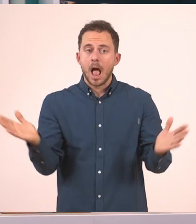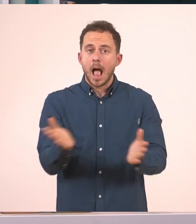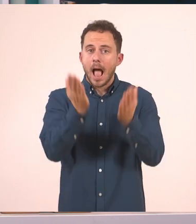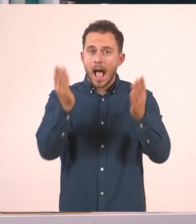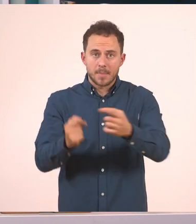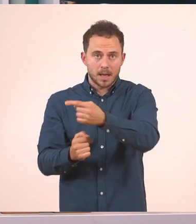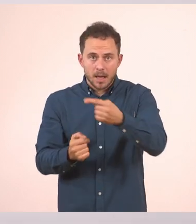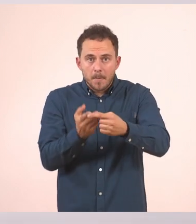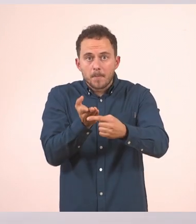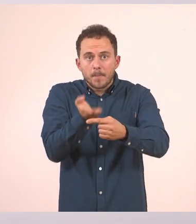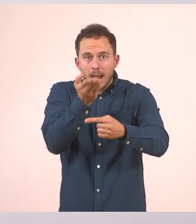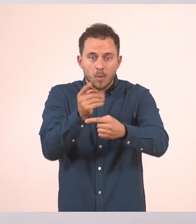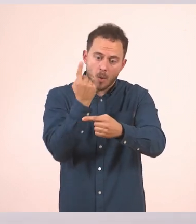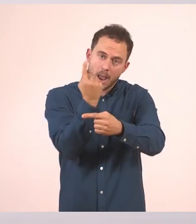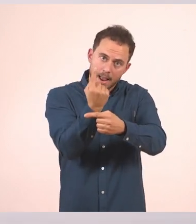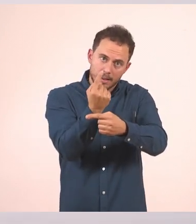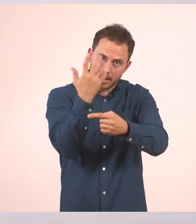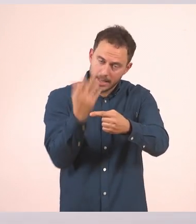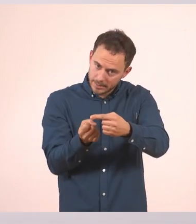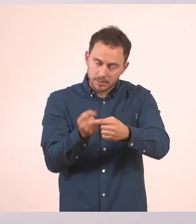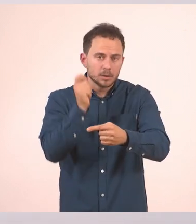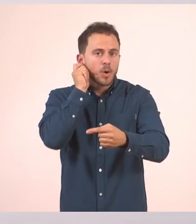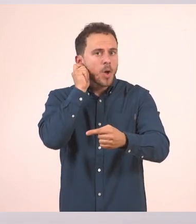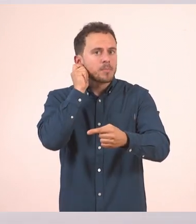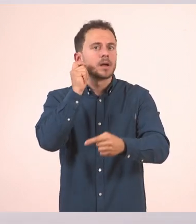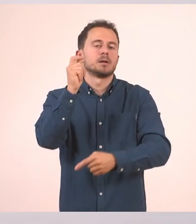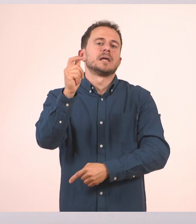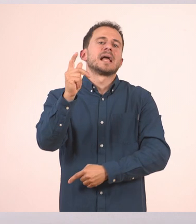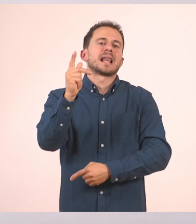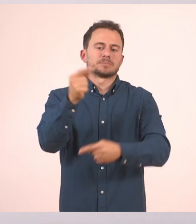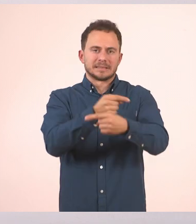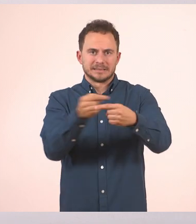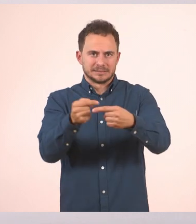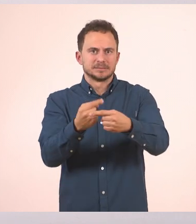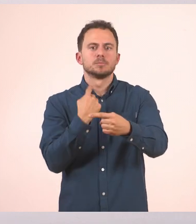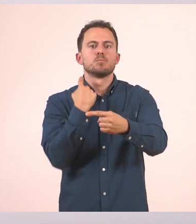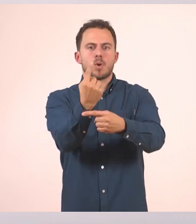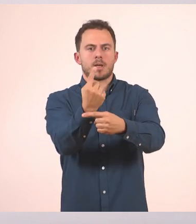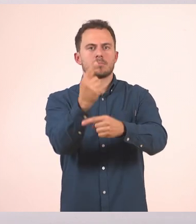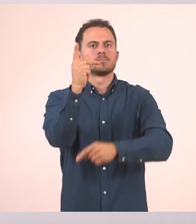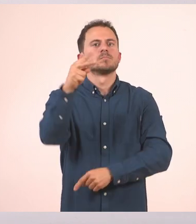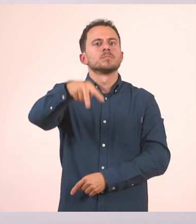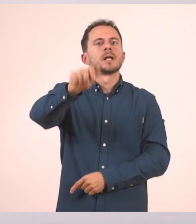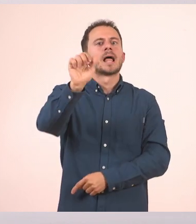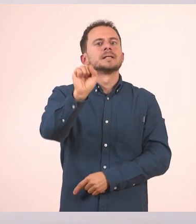1, λέγεται κλασματική μονάδα. Αυτά λοιπόν αποτελούν όλα